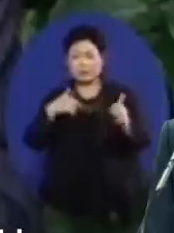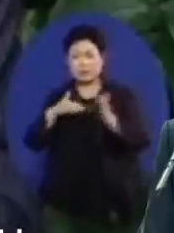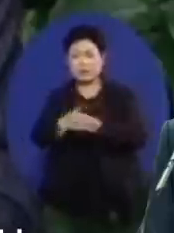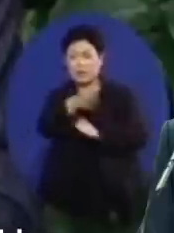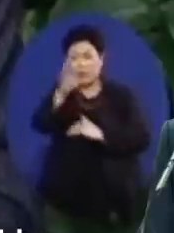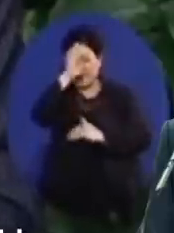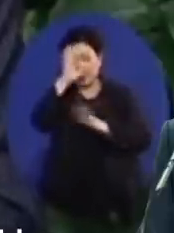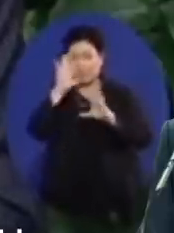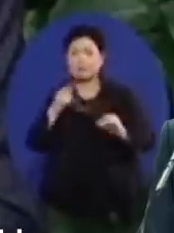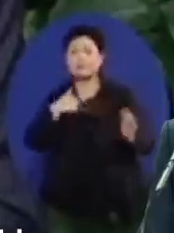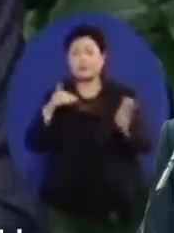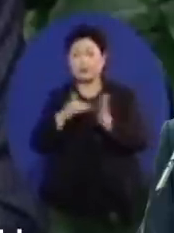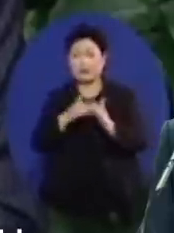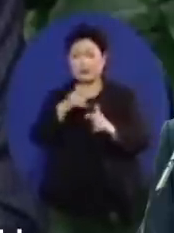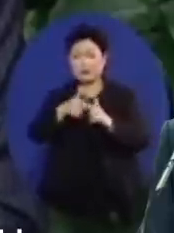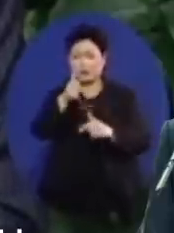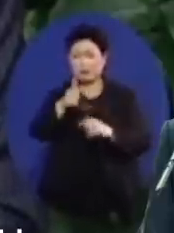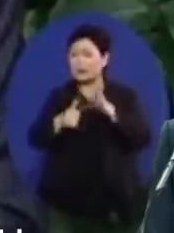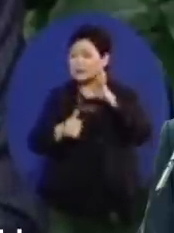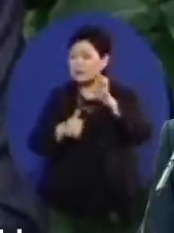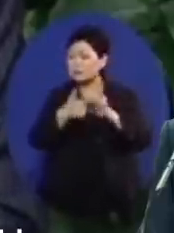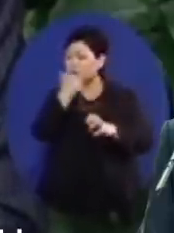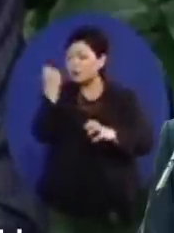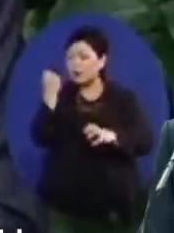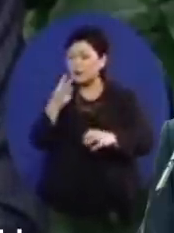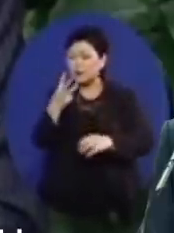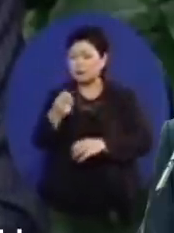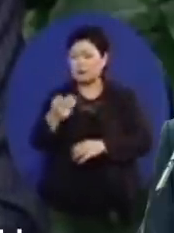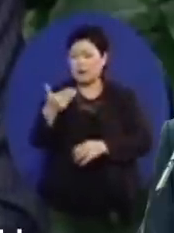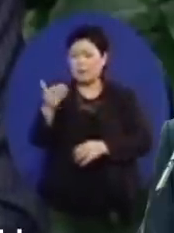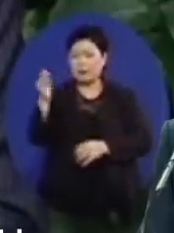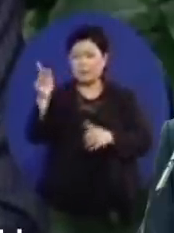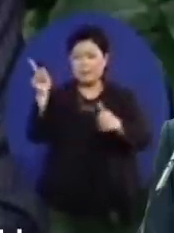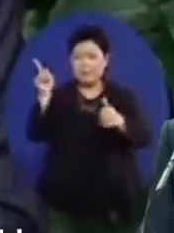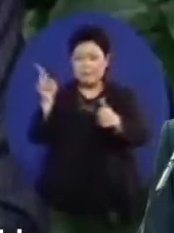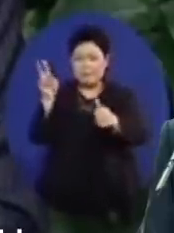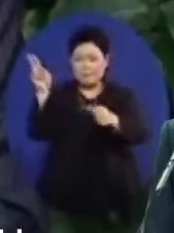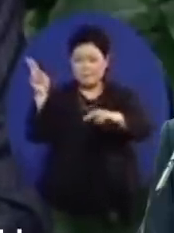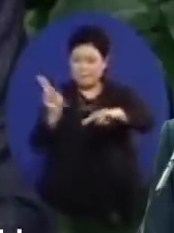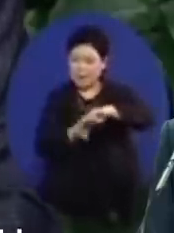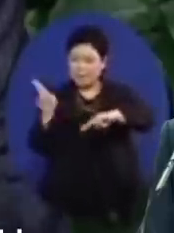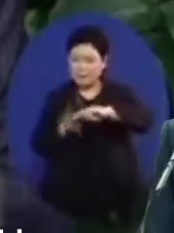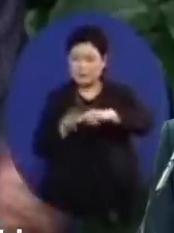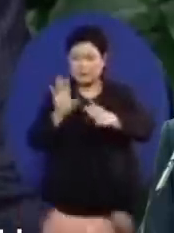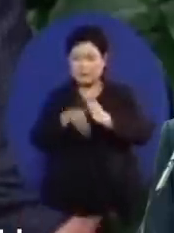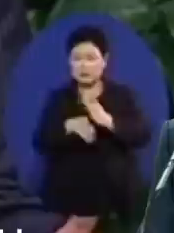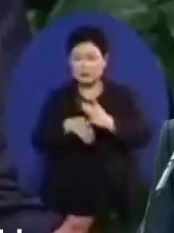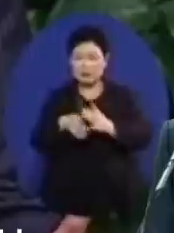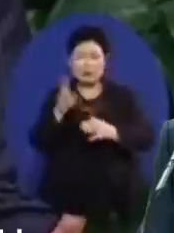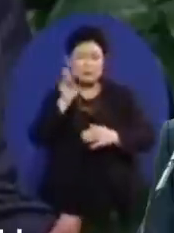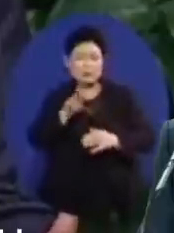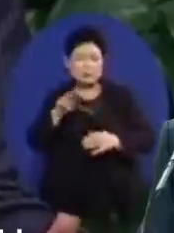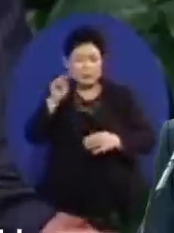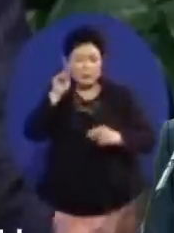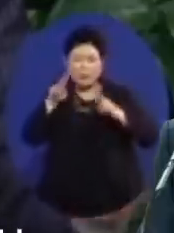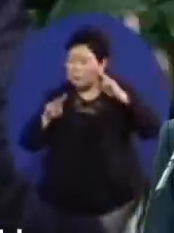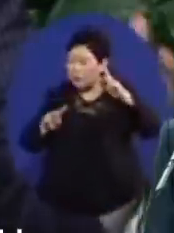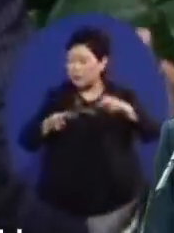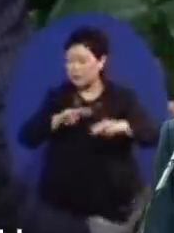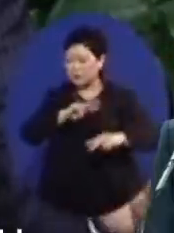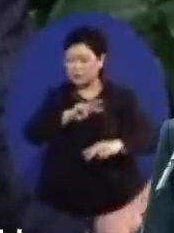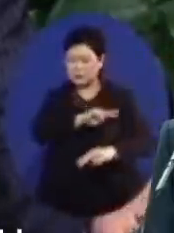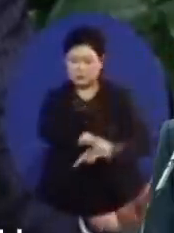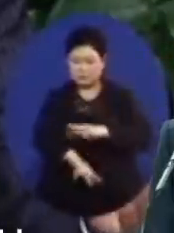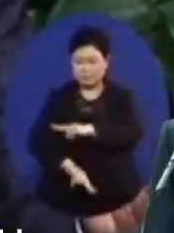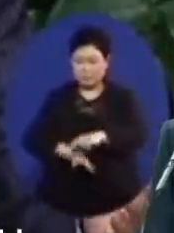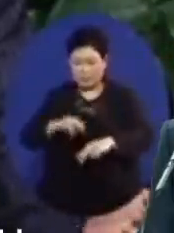입었더다. 예수님이 40에 하나 39차례의 매를 맞았는데 칼각이 찢어진 그 살은 너희